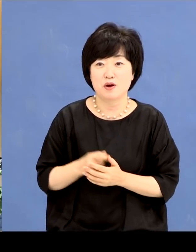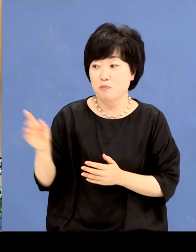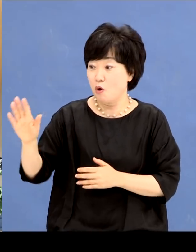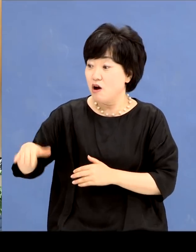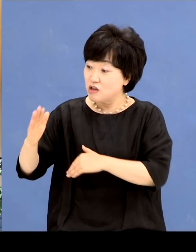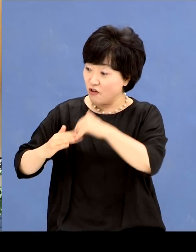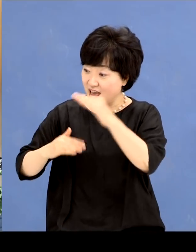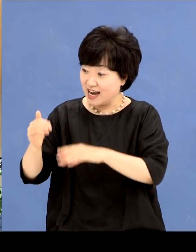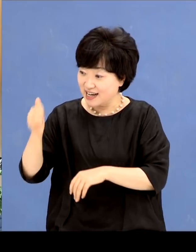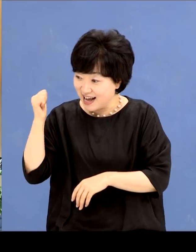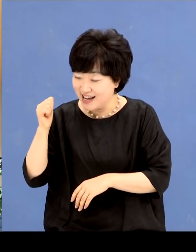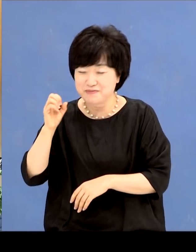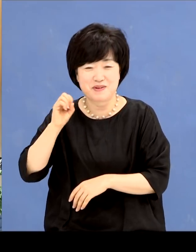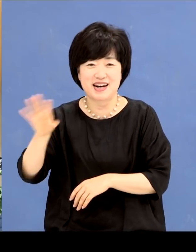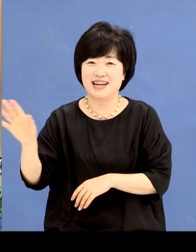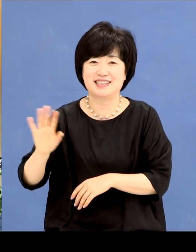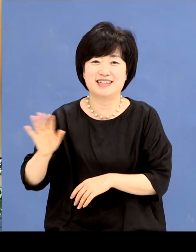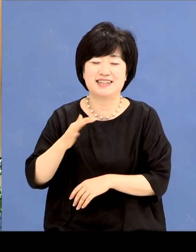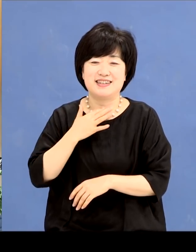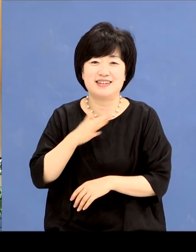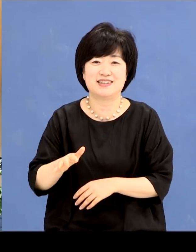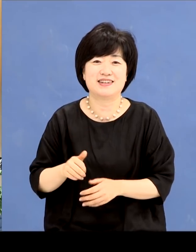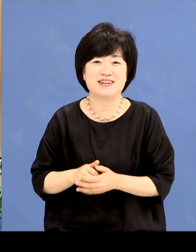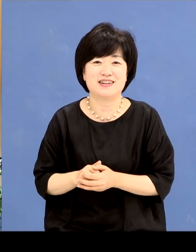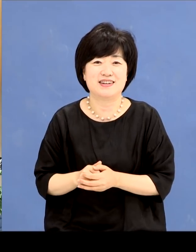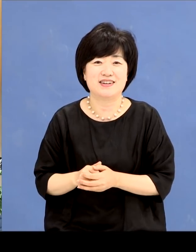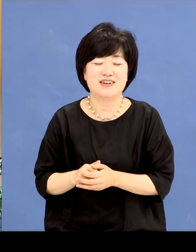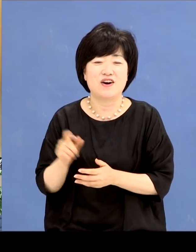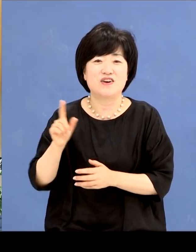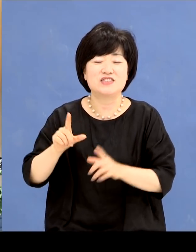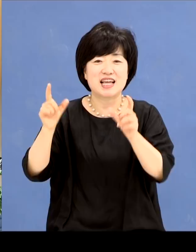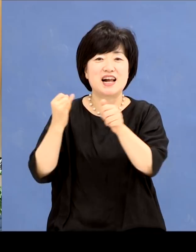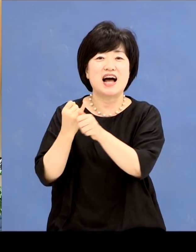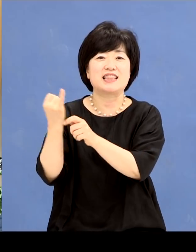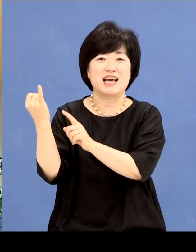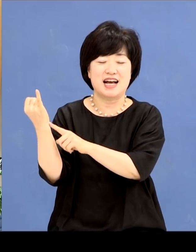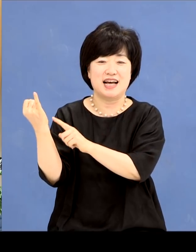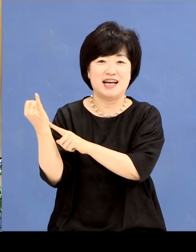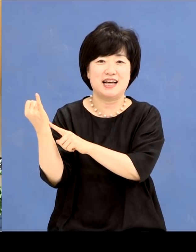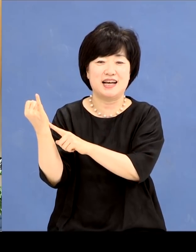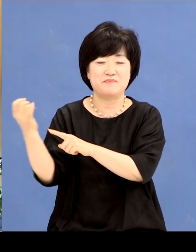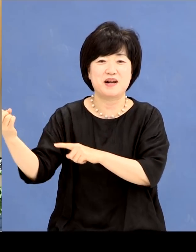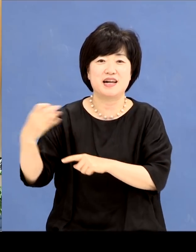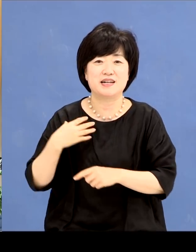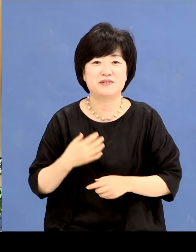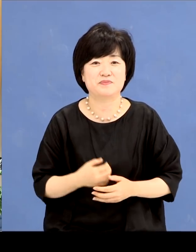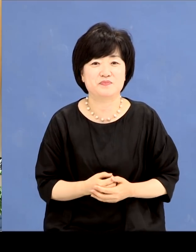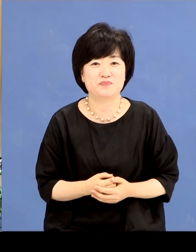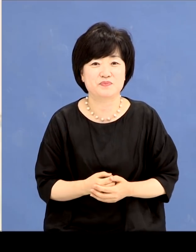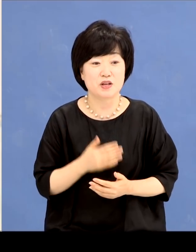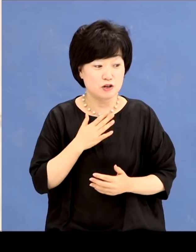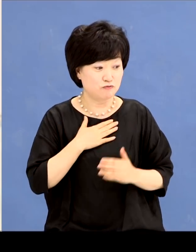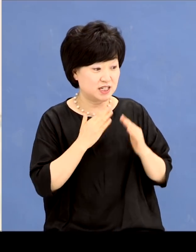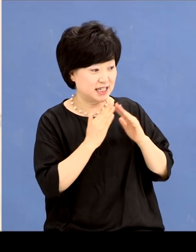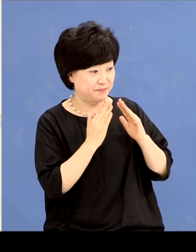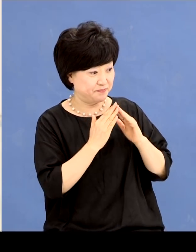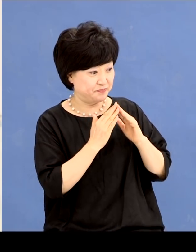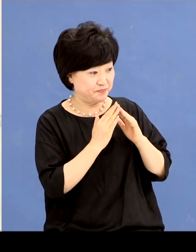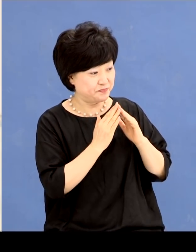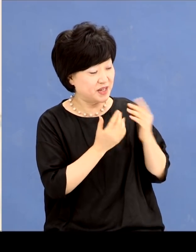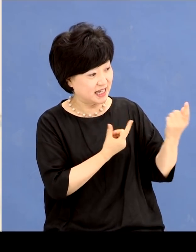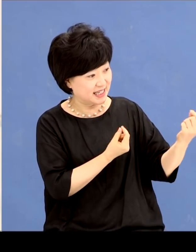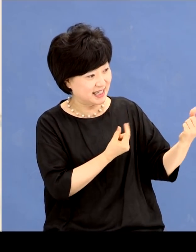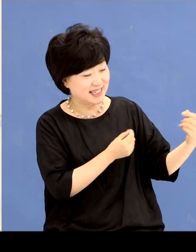저희가 연애하자고 연애한 것도 아니거든요. 그런데 어느 날 아내가 그런 이제 얘기를 해요 저한테. 네. 우리 집에